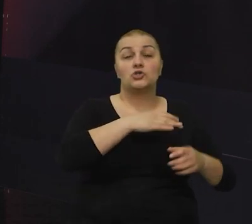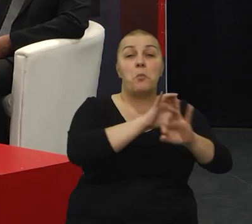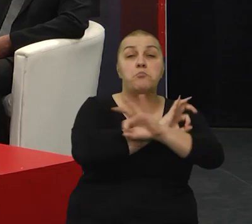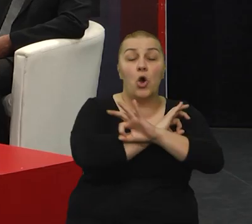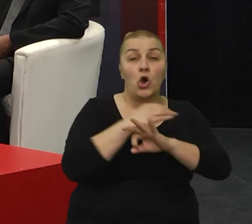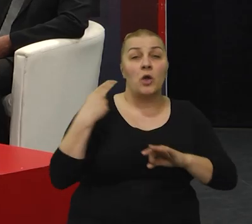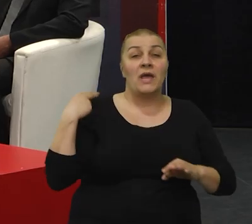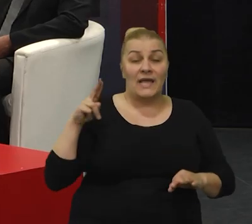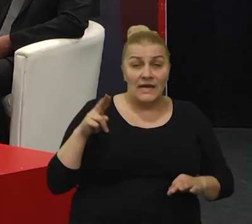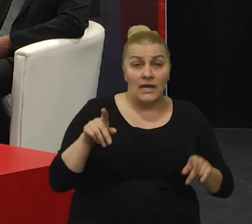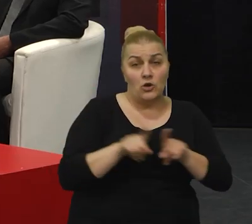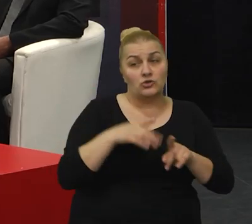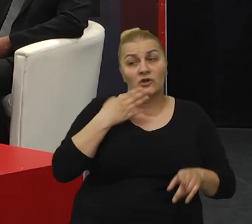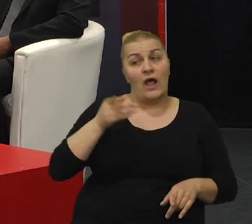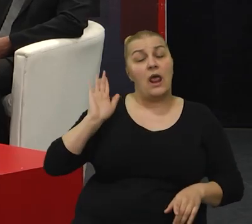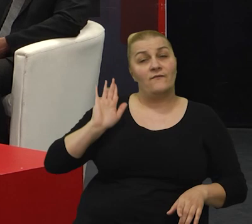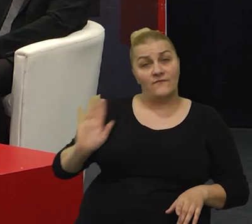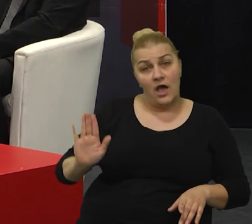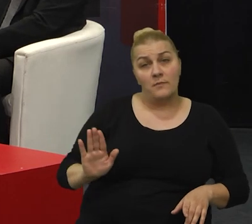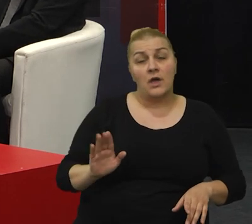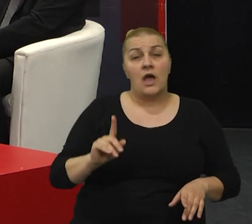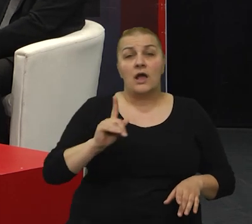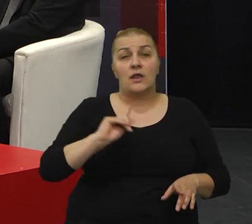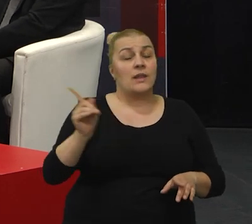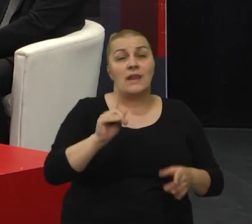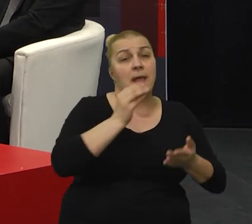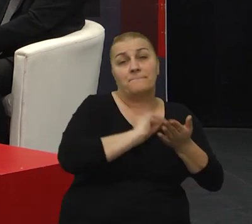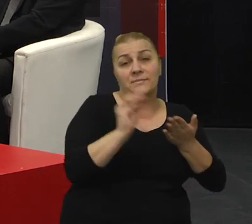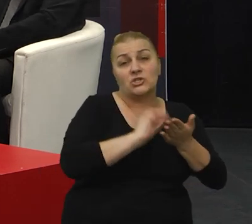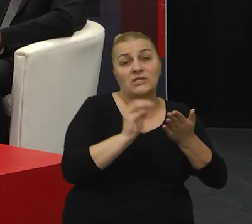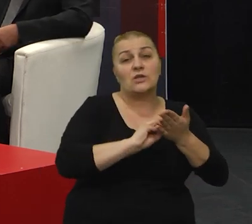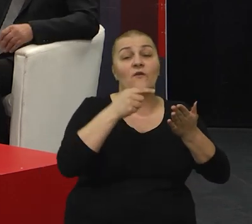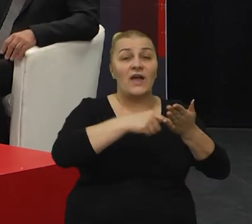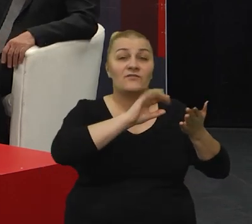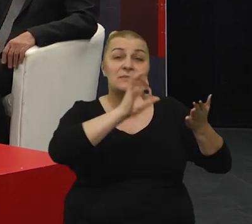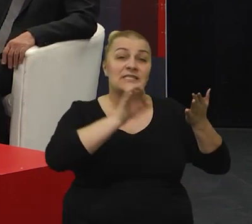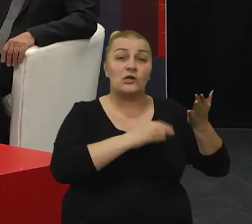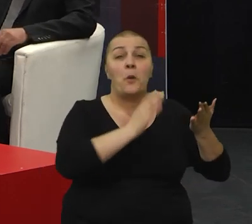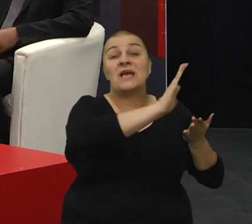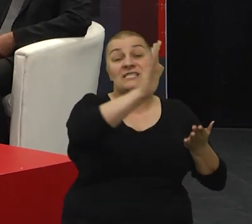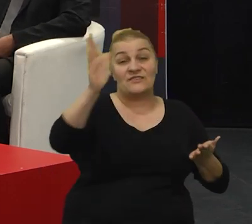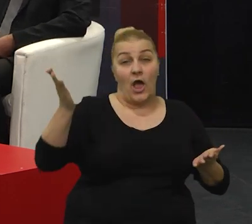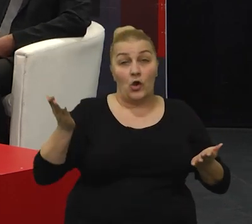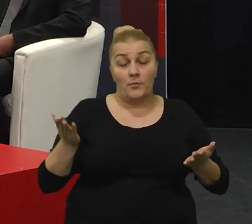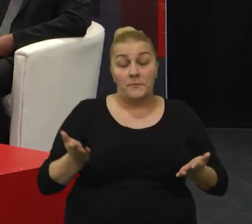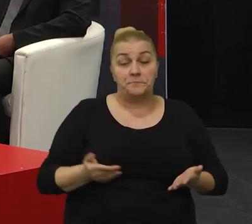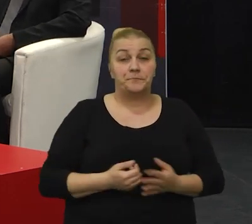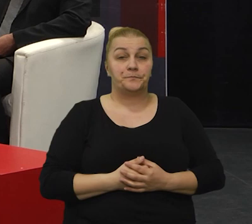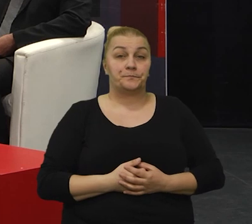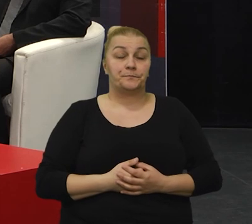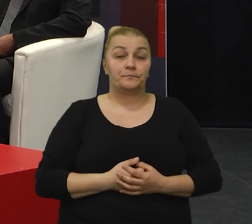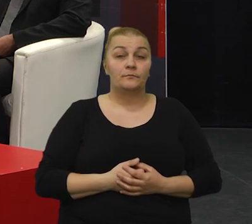pokojnom generalu, hvala i vama. Ne piše se baš sa ovakvim stihovima svakome. Ajmo